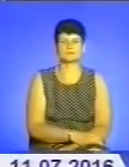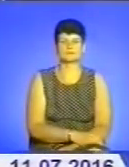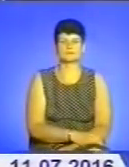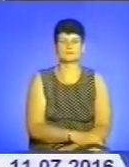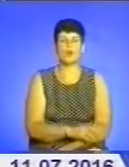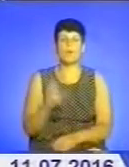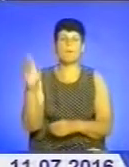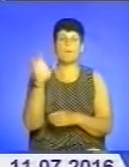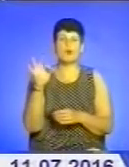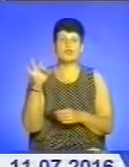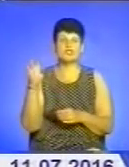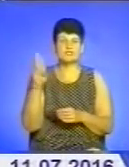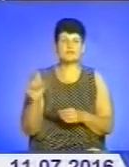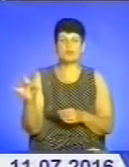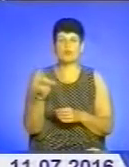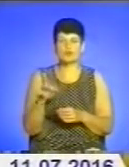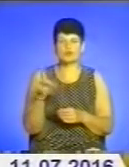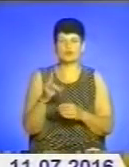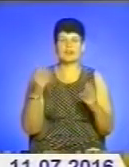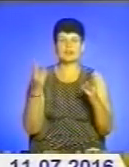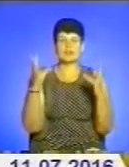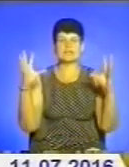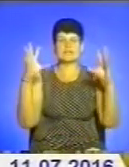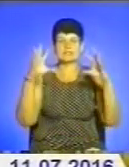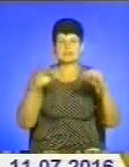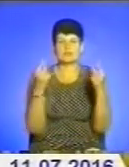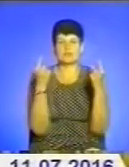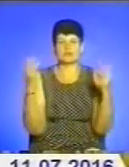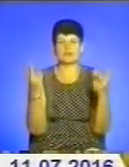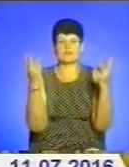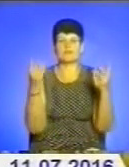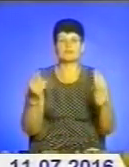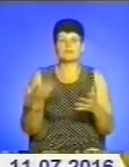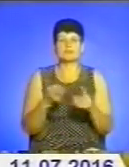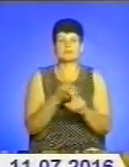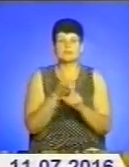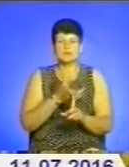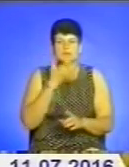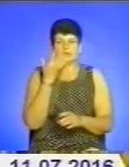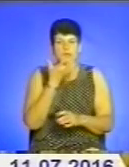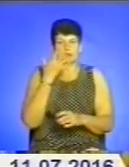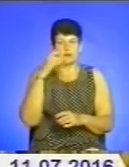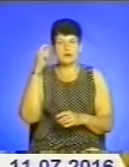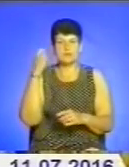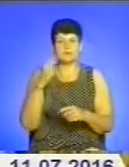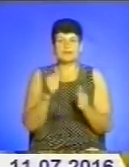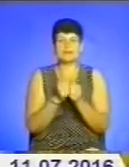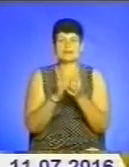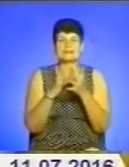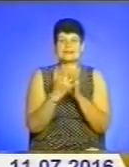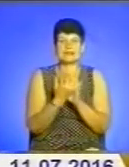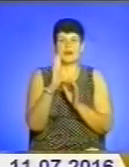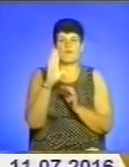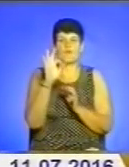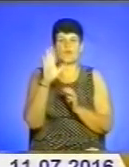У Борщівському районі рятувальники загасили масштабну пожежу. Через високу температуру повітря поблизу села Вовківці загорілися